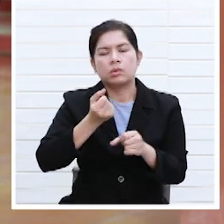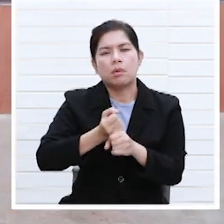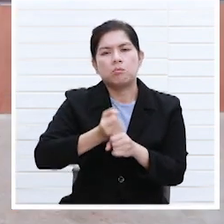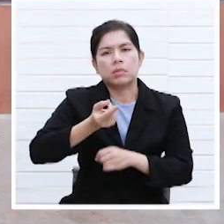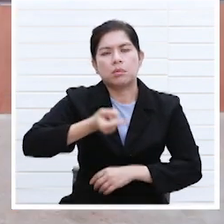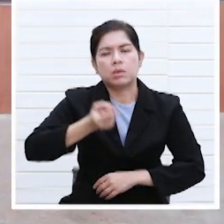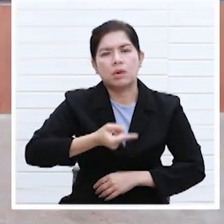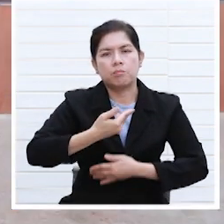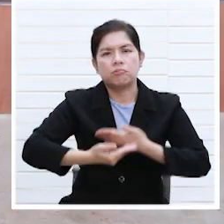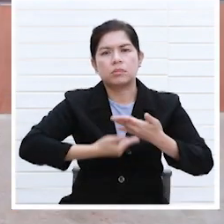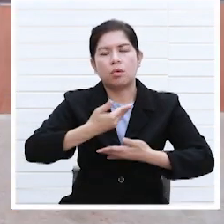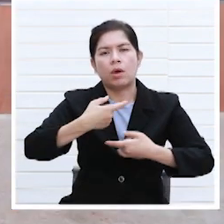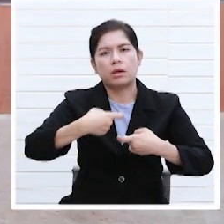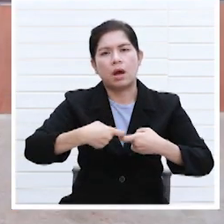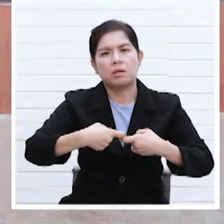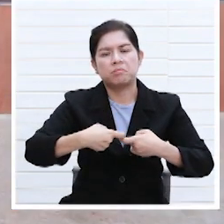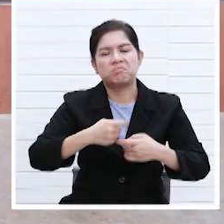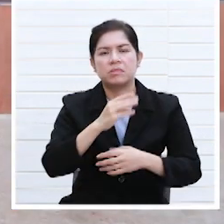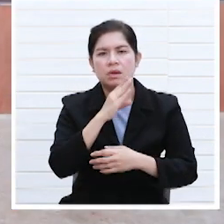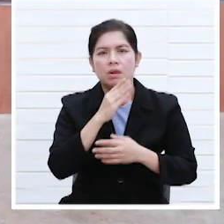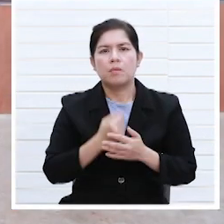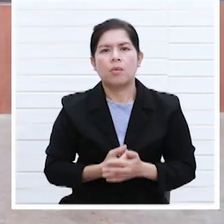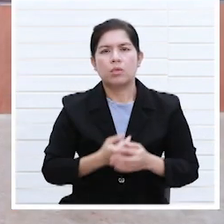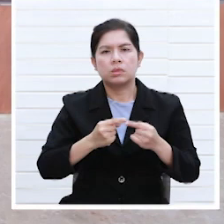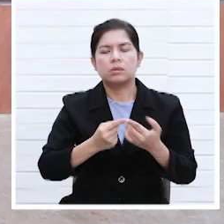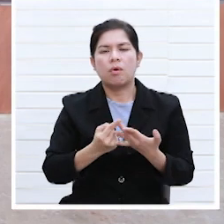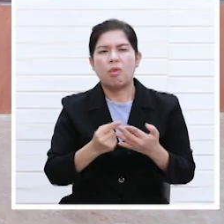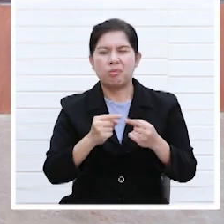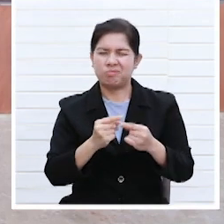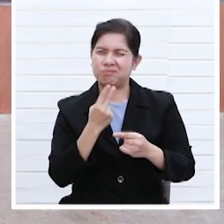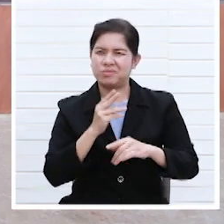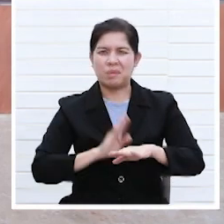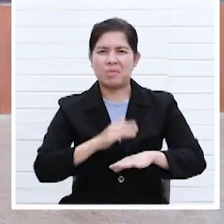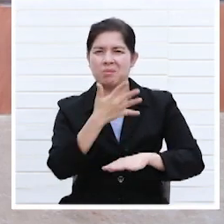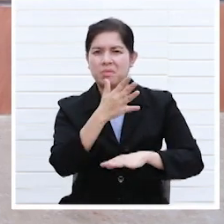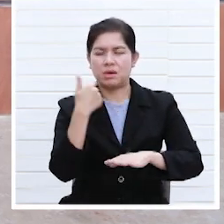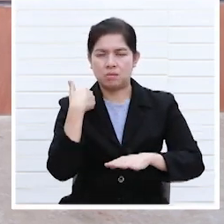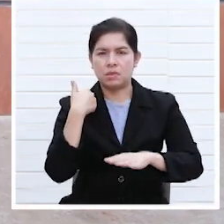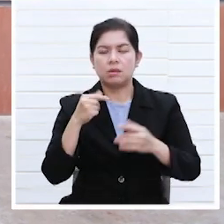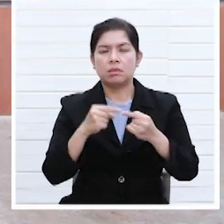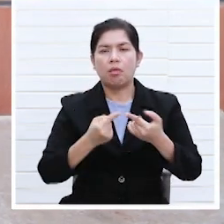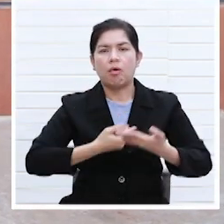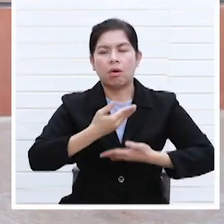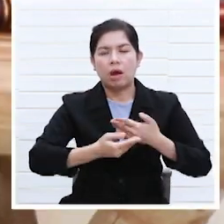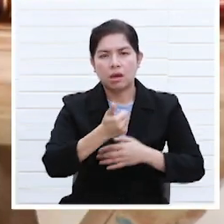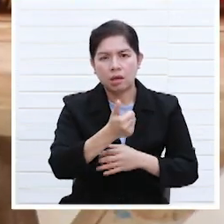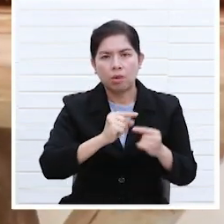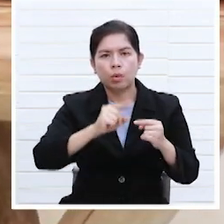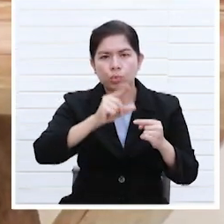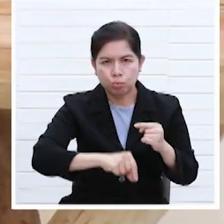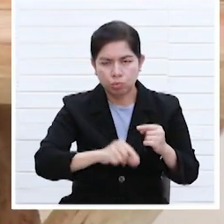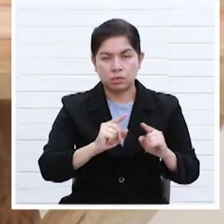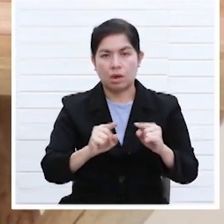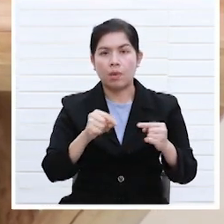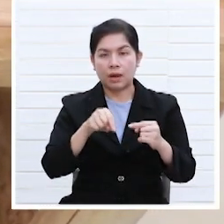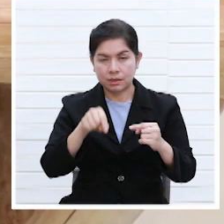ยากแต่ถ้าฝีมือไม่ถึงเนี่ยขายง่ายแต่ถูกมาก ไม่ได้ราคา ไหมก็ใช้เท่ากันแต่ว่า